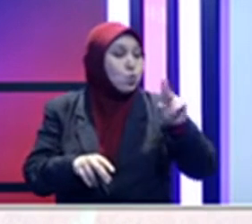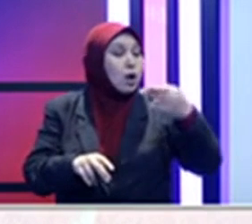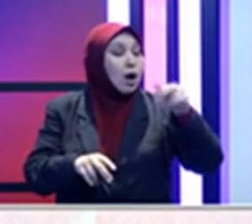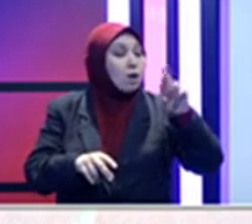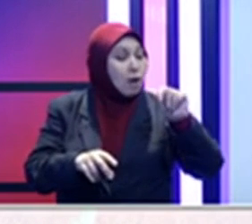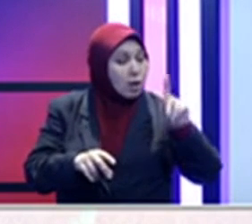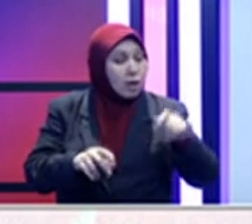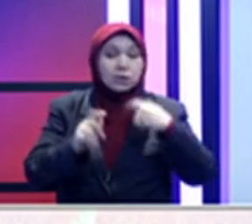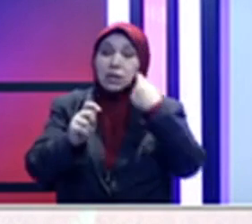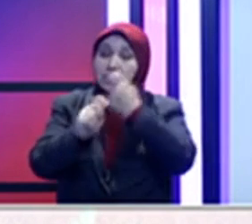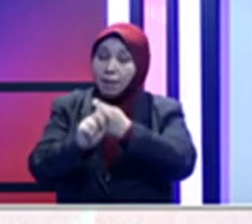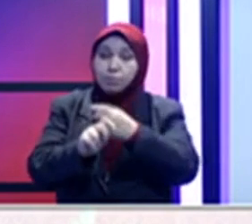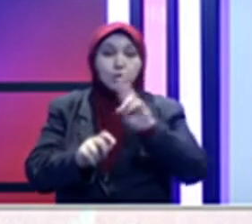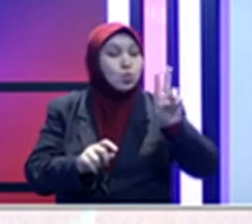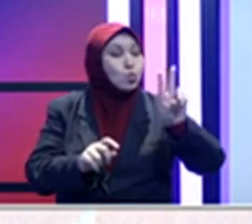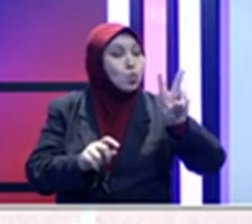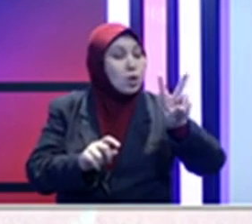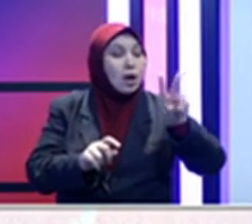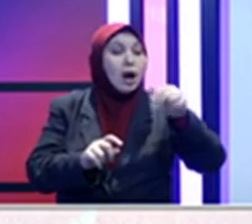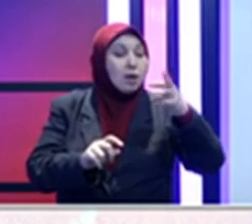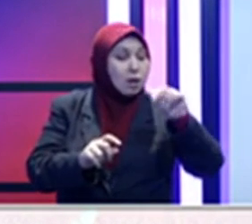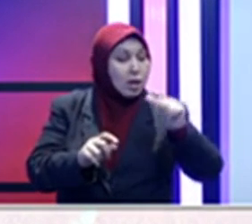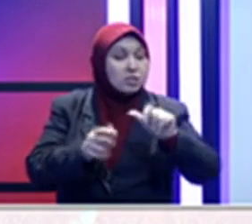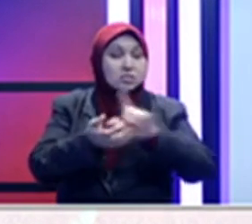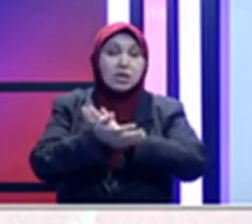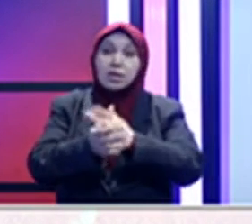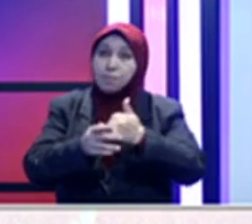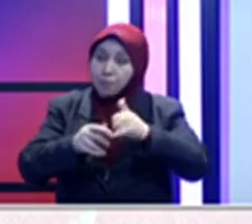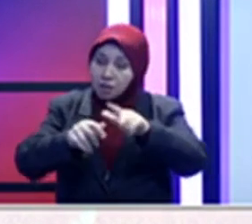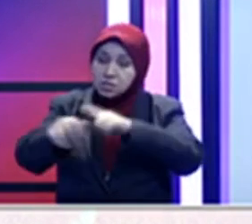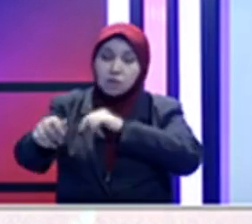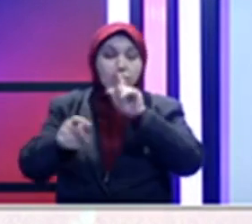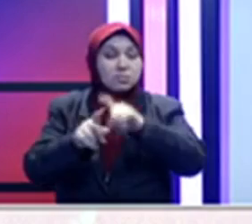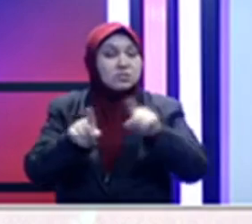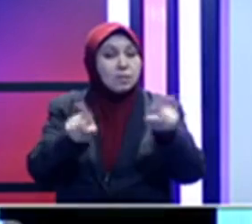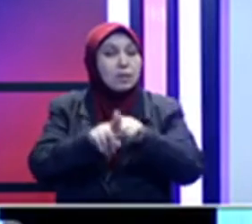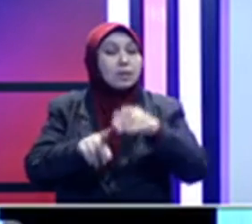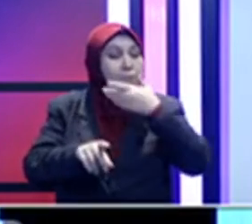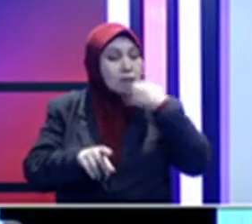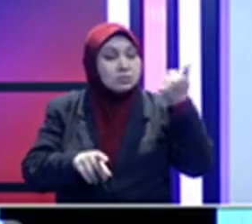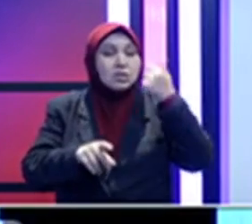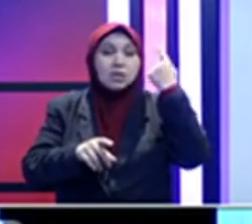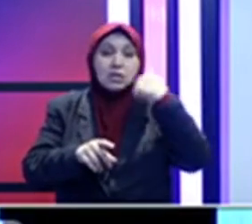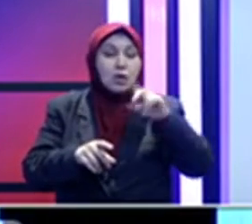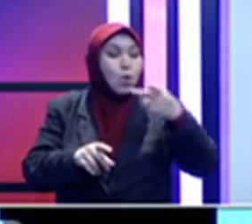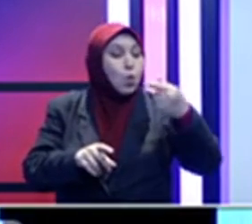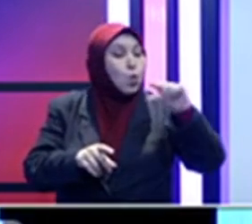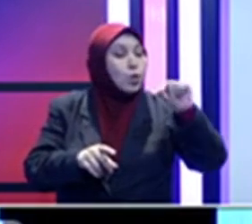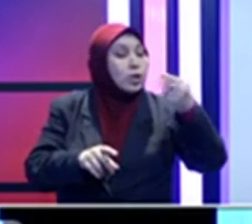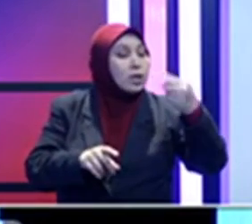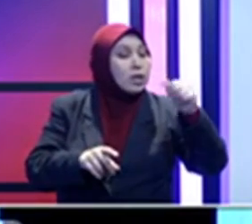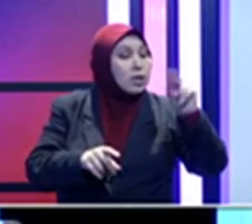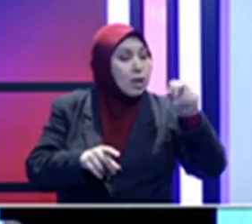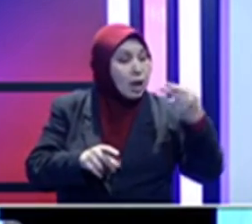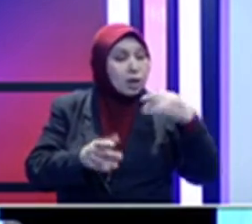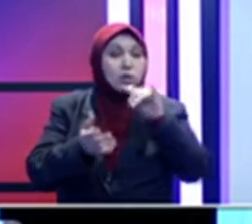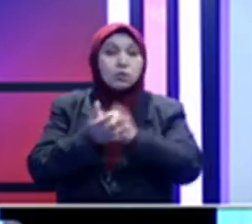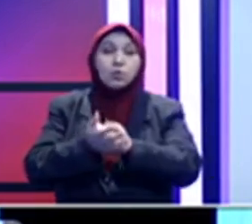hias kepada dua harakat maka panjang tuh mistisme Siska telah yang terbaiknya kita gedung uh Nah itu